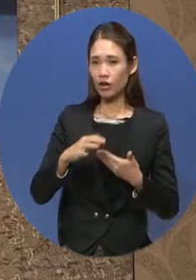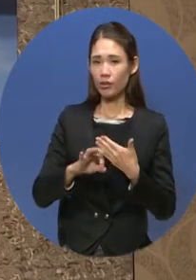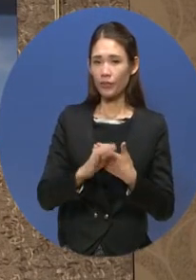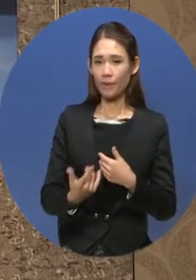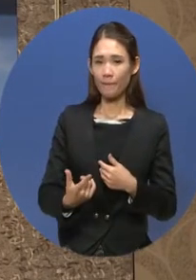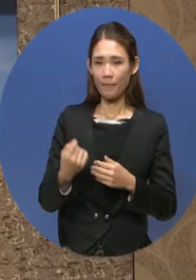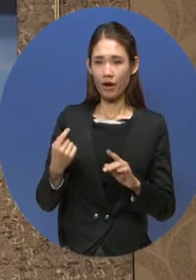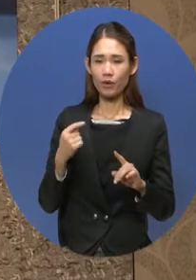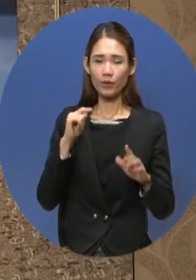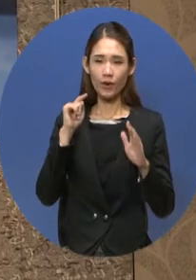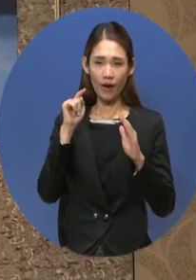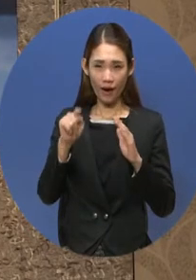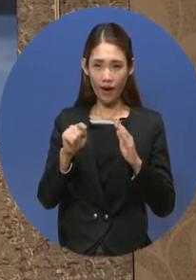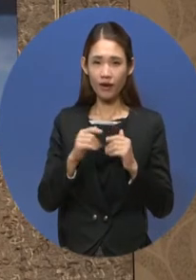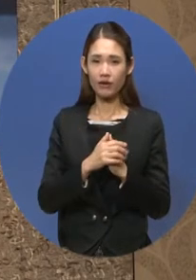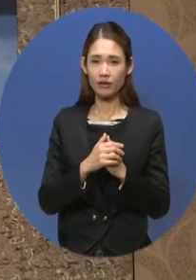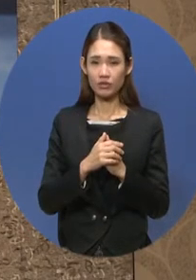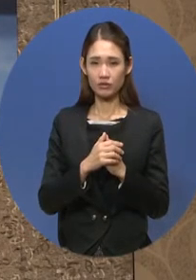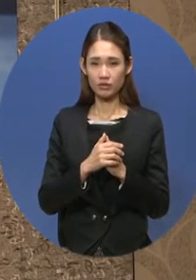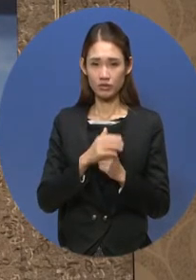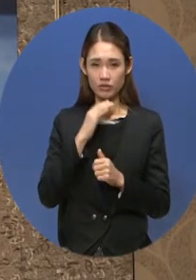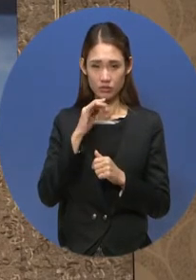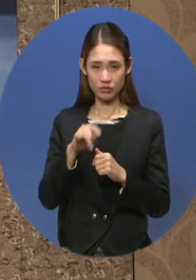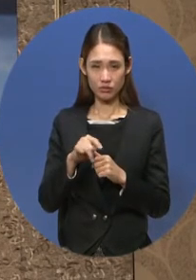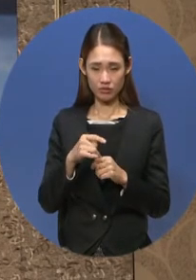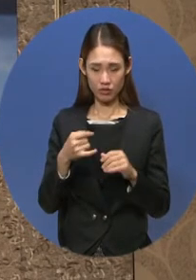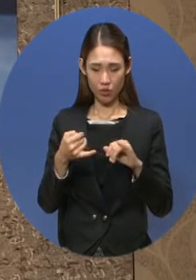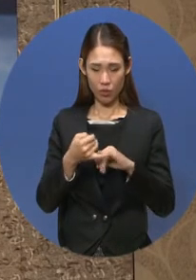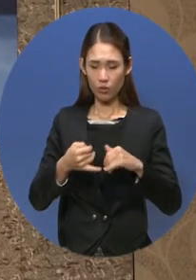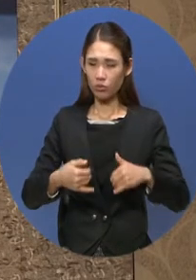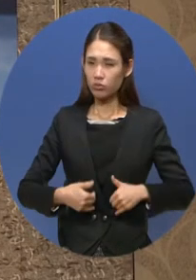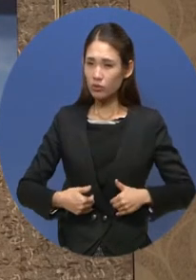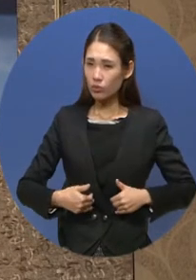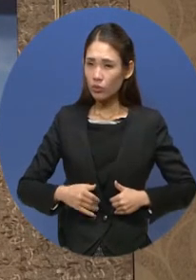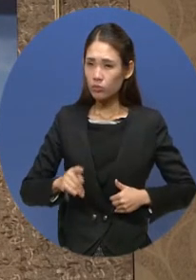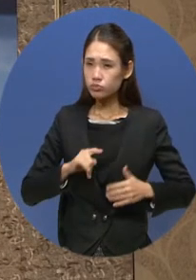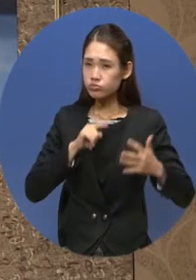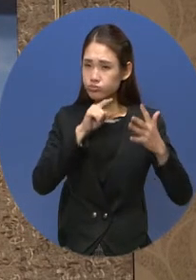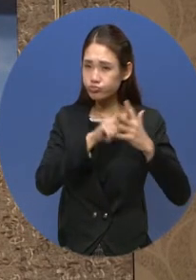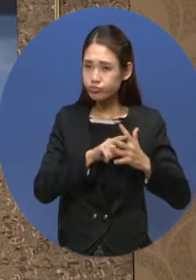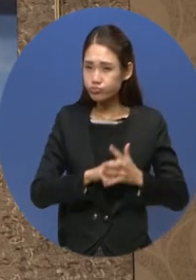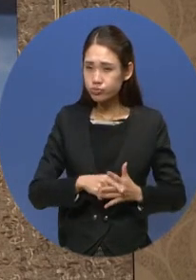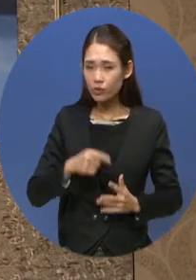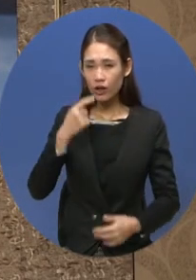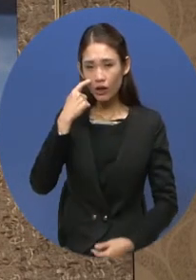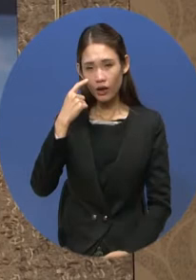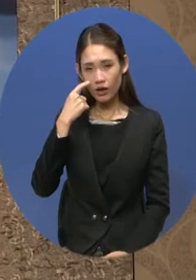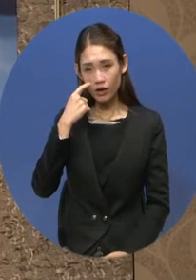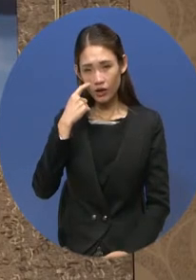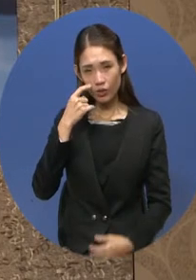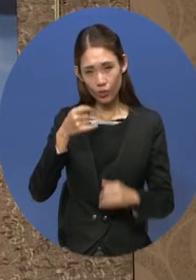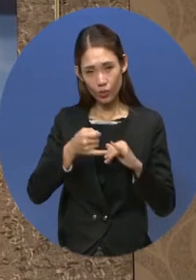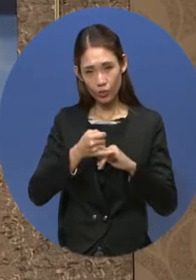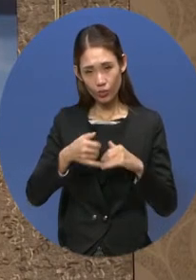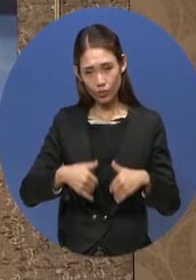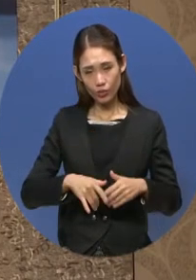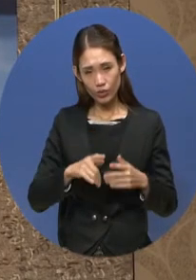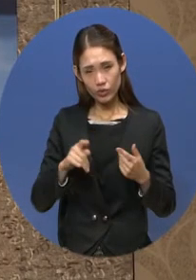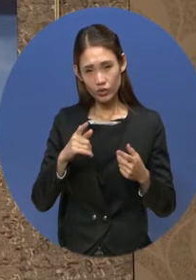가봅니다. 현장에 나가서 어떠한 점을 필요로 하는지 파악해서 필요한 부분을 조치를